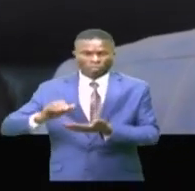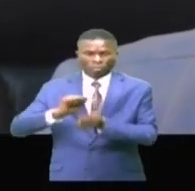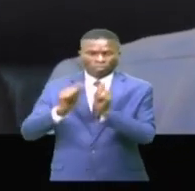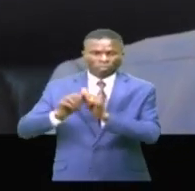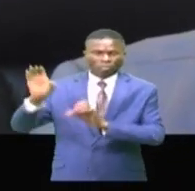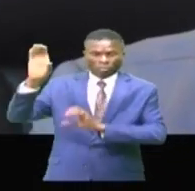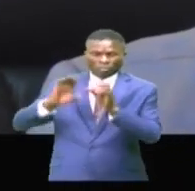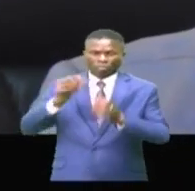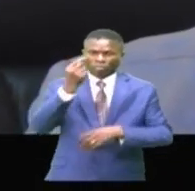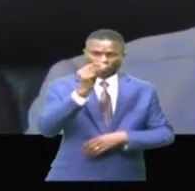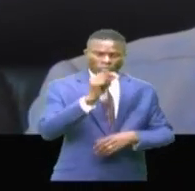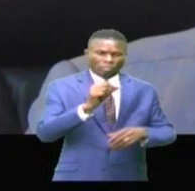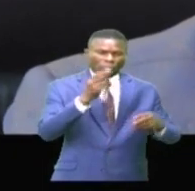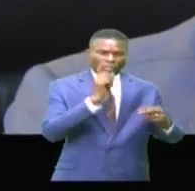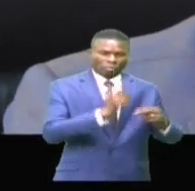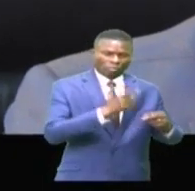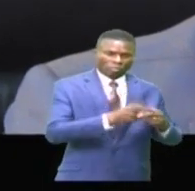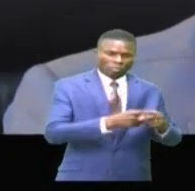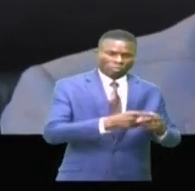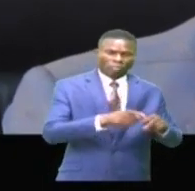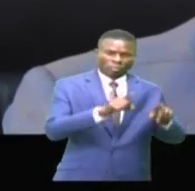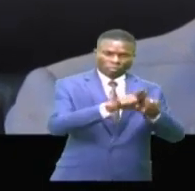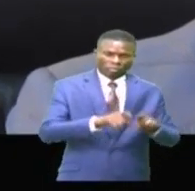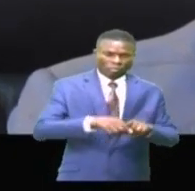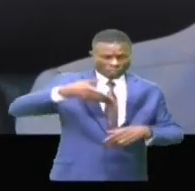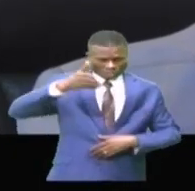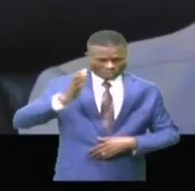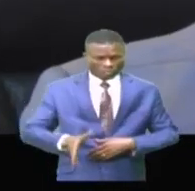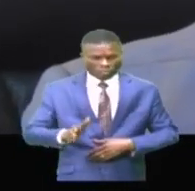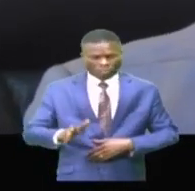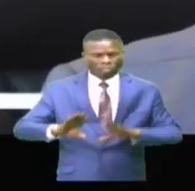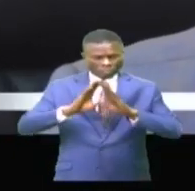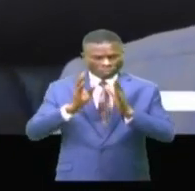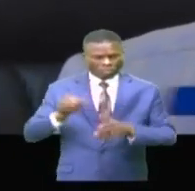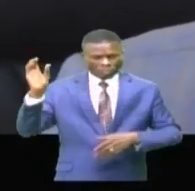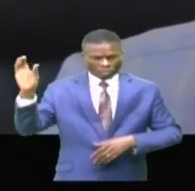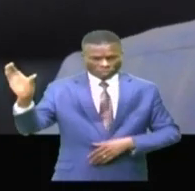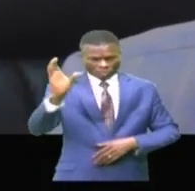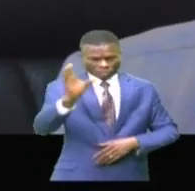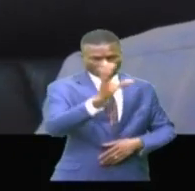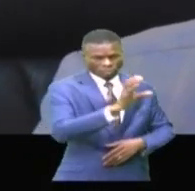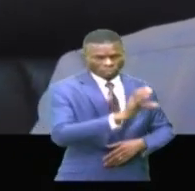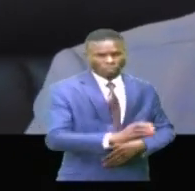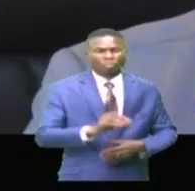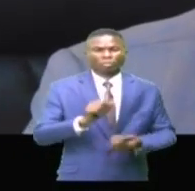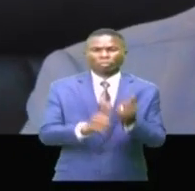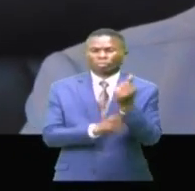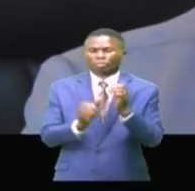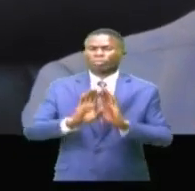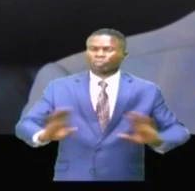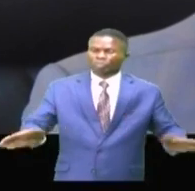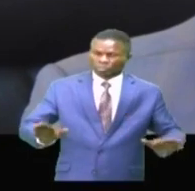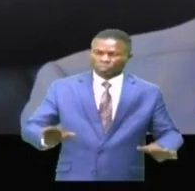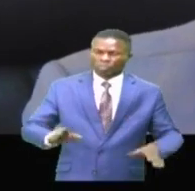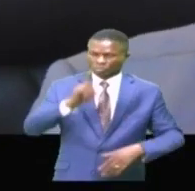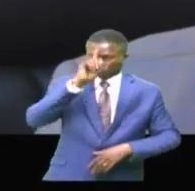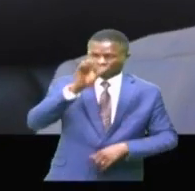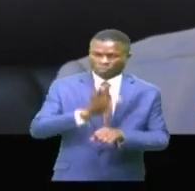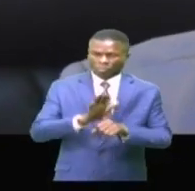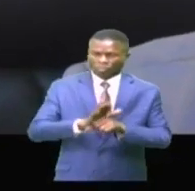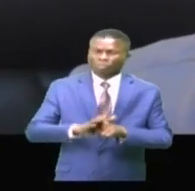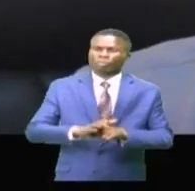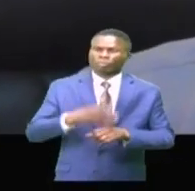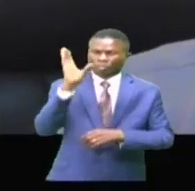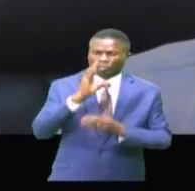des mines de la métallurgie faudrait qu'il y ait des experts en fait des personnes qui sont compétentes et qui peuvent analyser